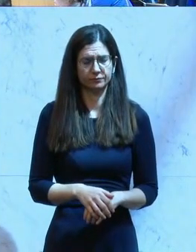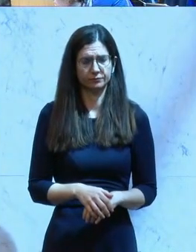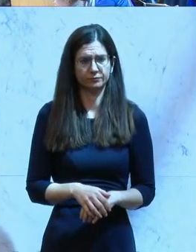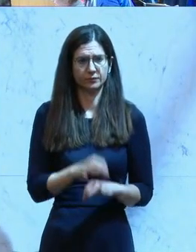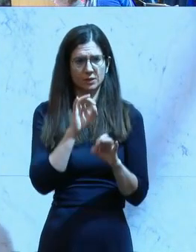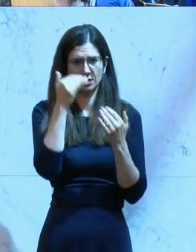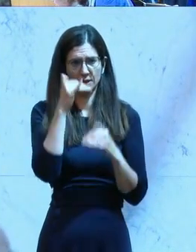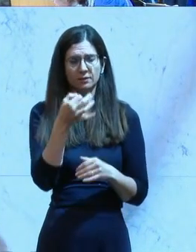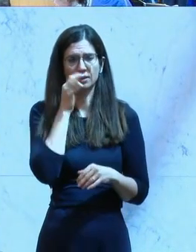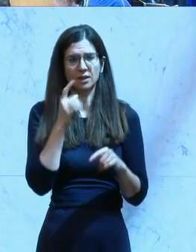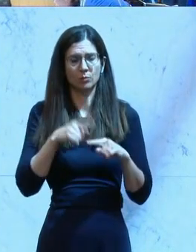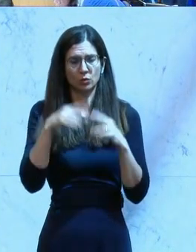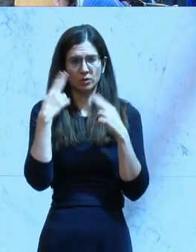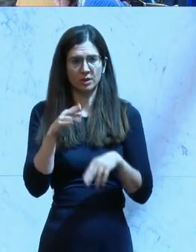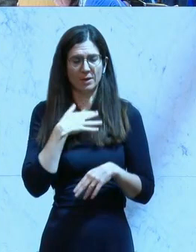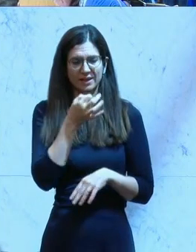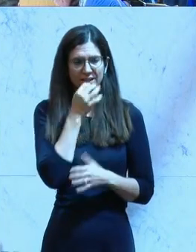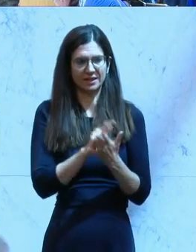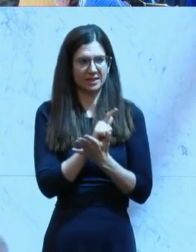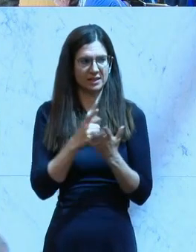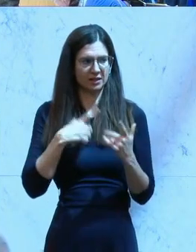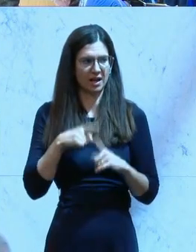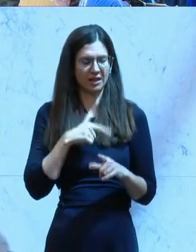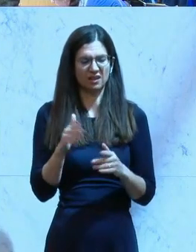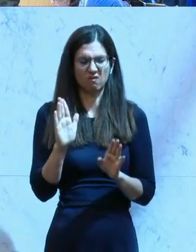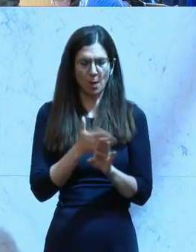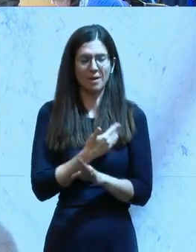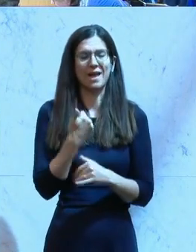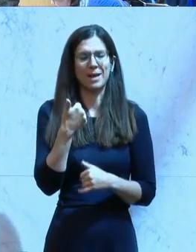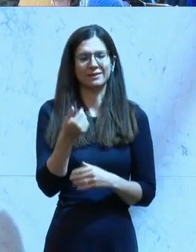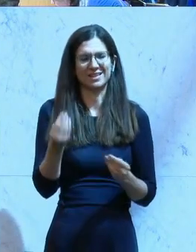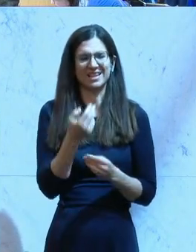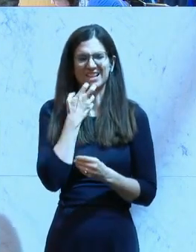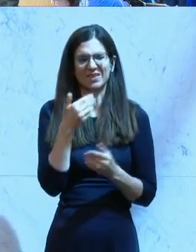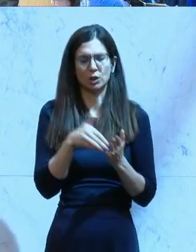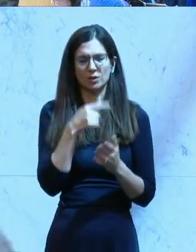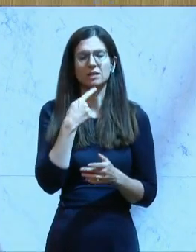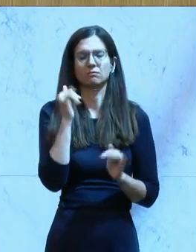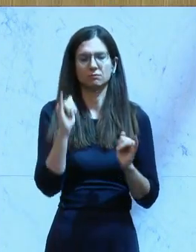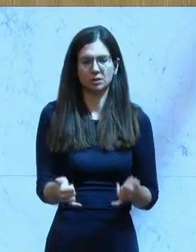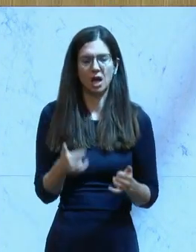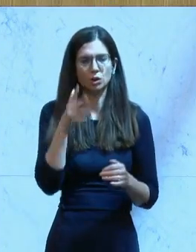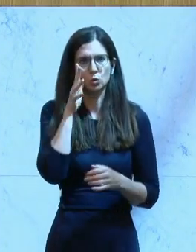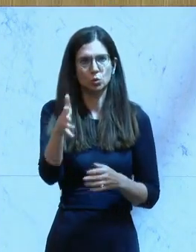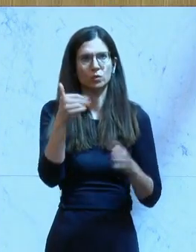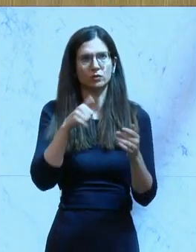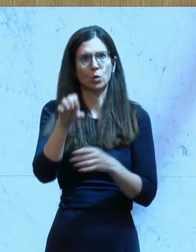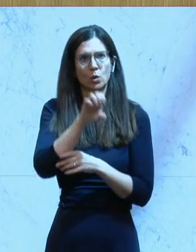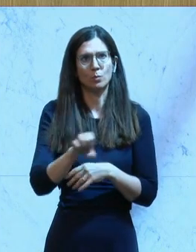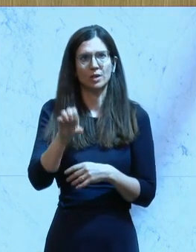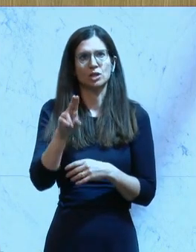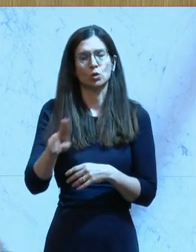Sehr geehrte Damen und Herren, die Redezeit ist leider schon aus. Eins will ich sagen, ja, ich gebe Ihnen recht, es ist Zeit, über die Zukunft der Europäischen